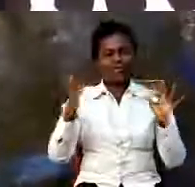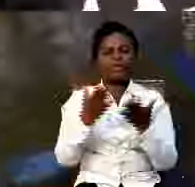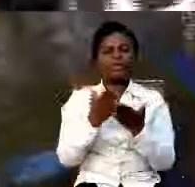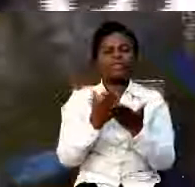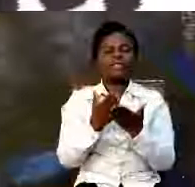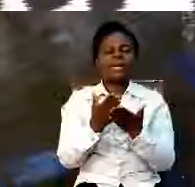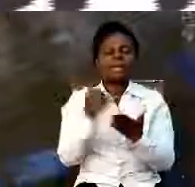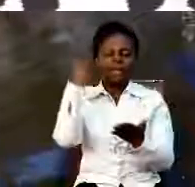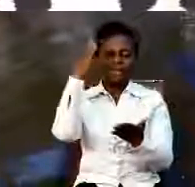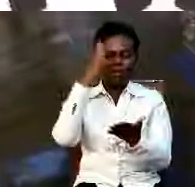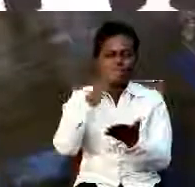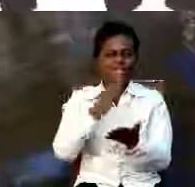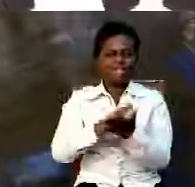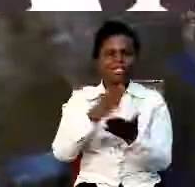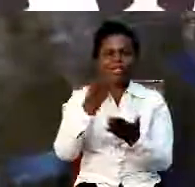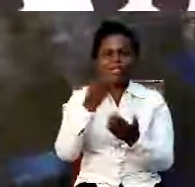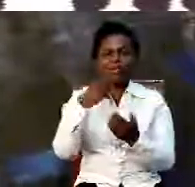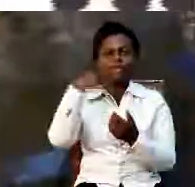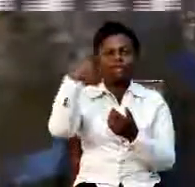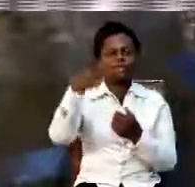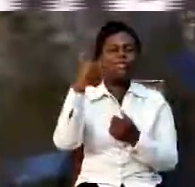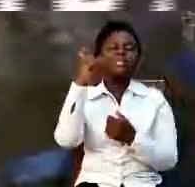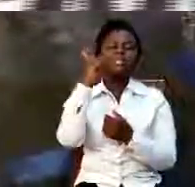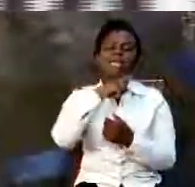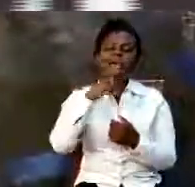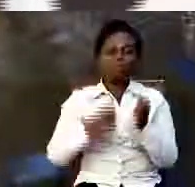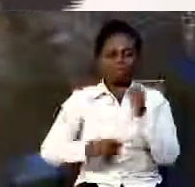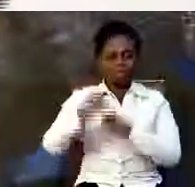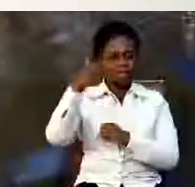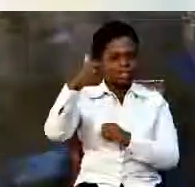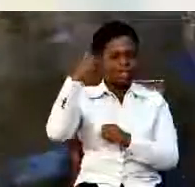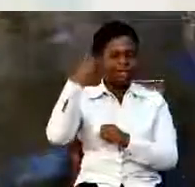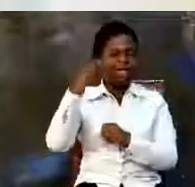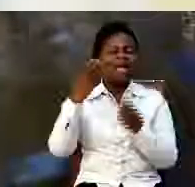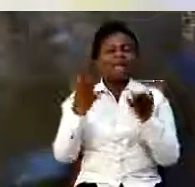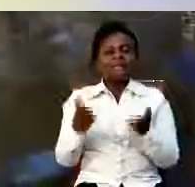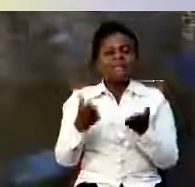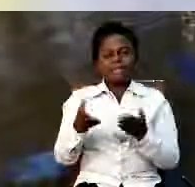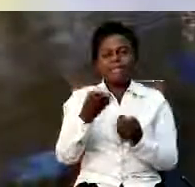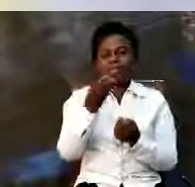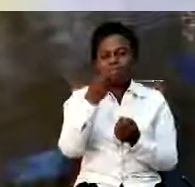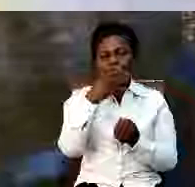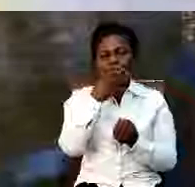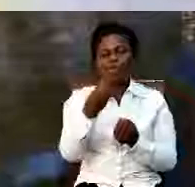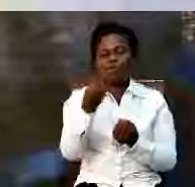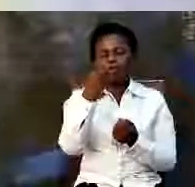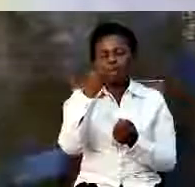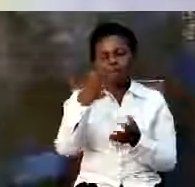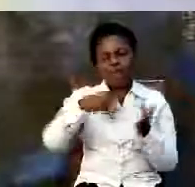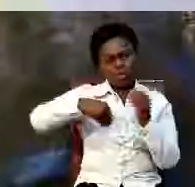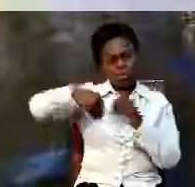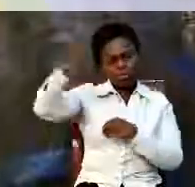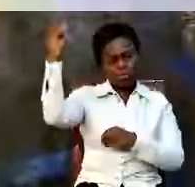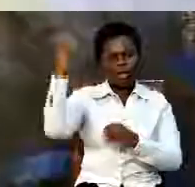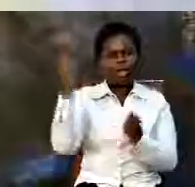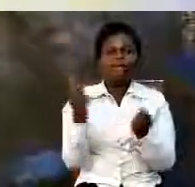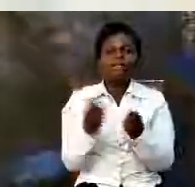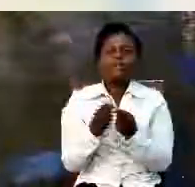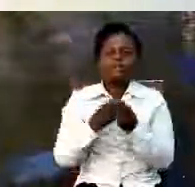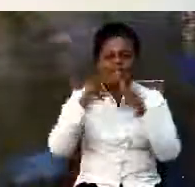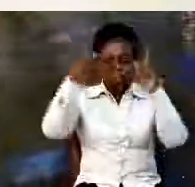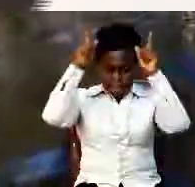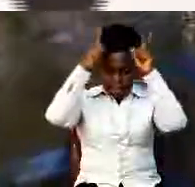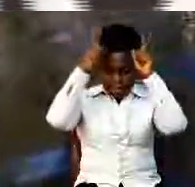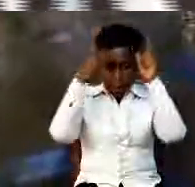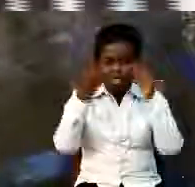ni kitamu kuliko cha jana. Lakini kama mwanaume unakula halafu unaondoka kama mbuzi aliyekula majani na hana